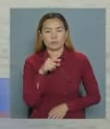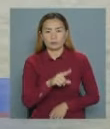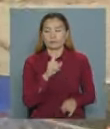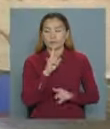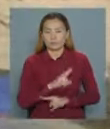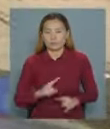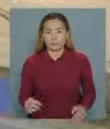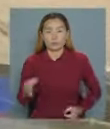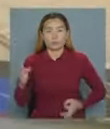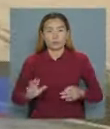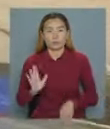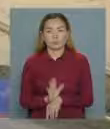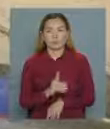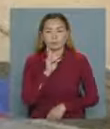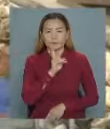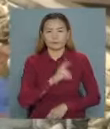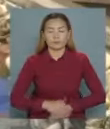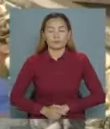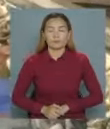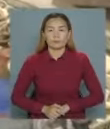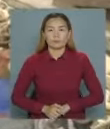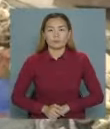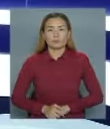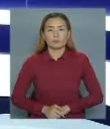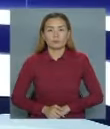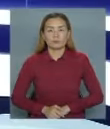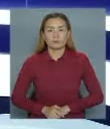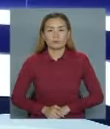қылмысқа кінәлі емес деп есептеледі. 20